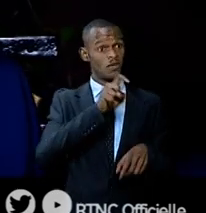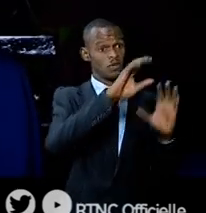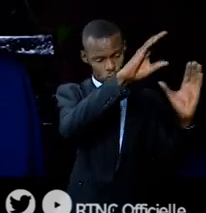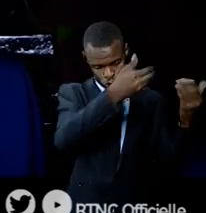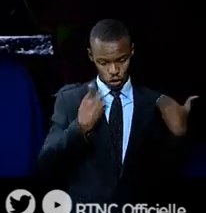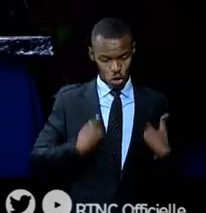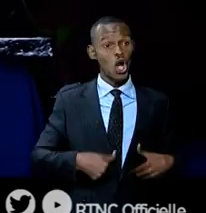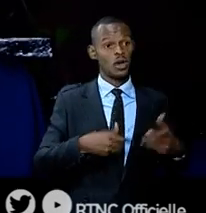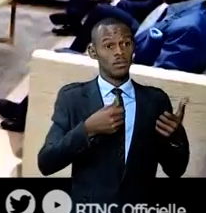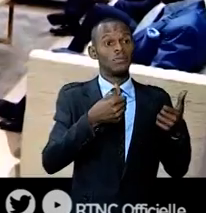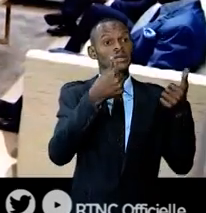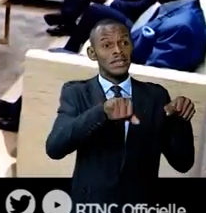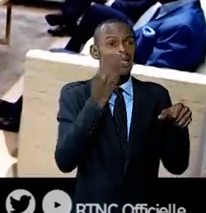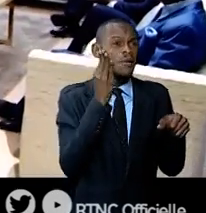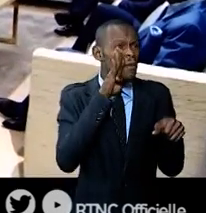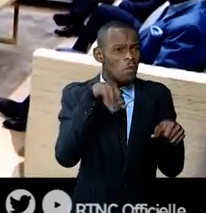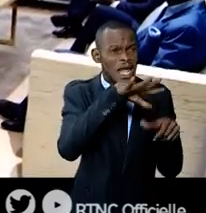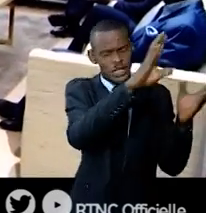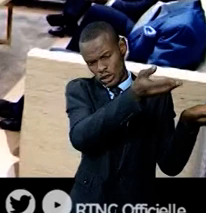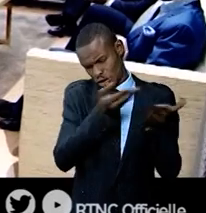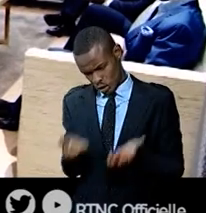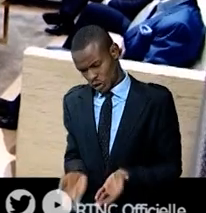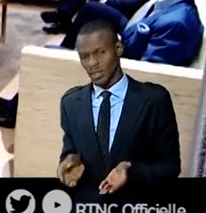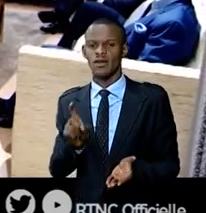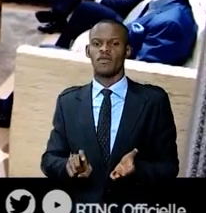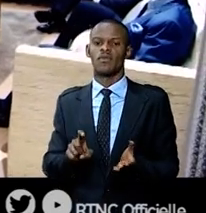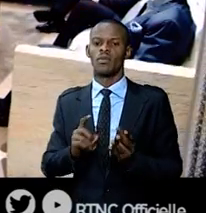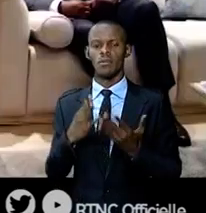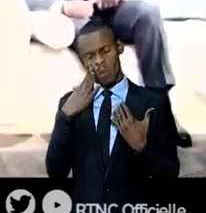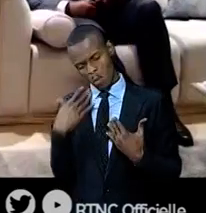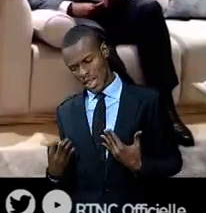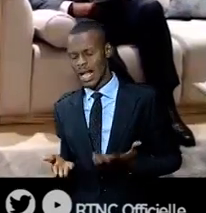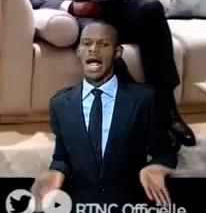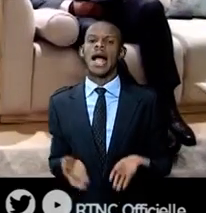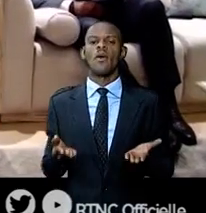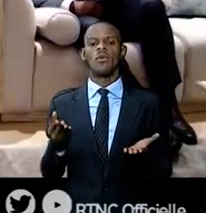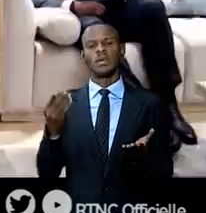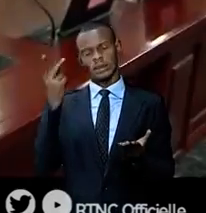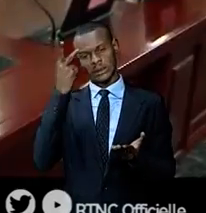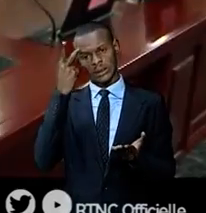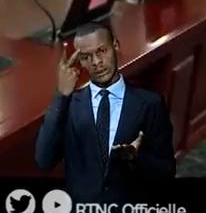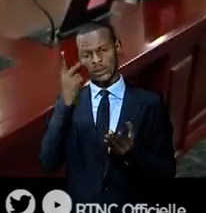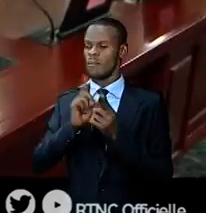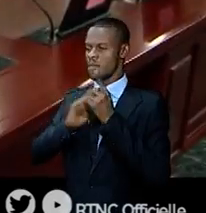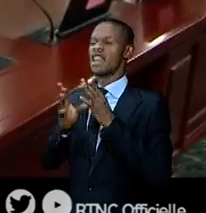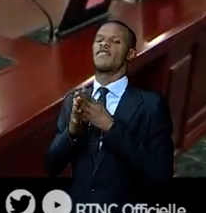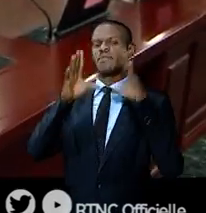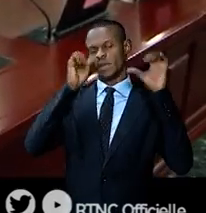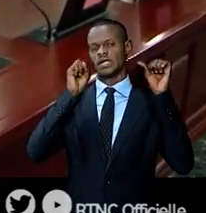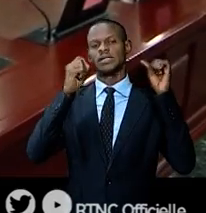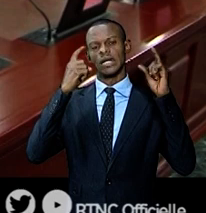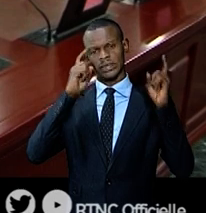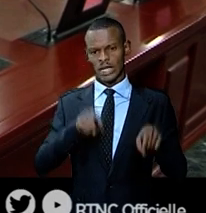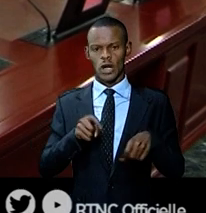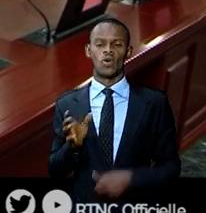indiqué les enfants de feu Patrice Emery Lumumba au sortir de leur rencontre avec le président de la République. Issue du